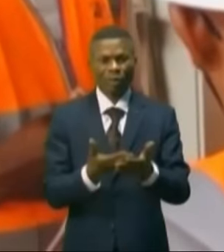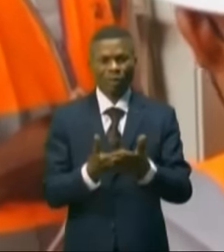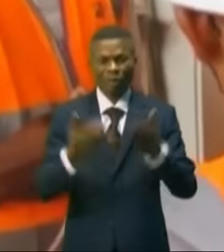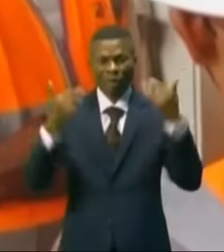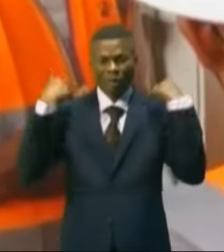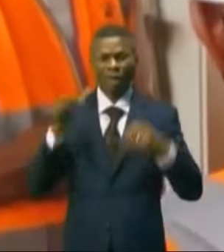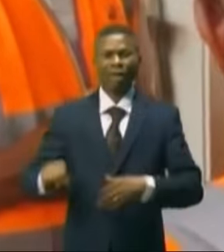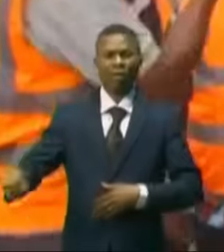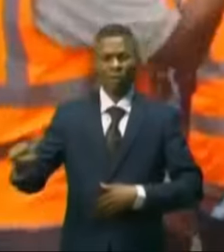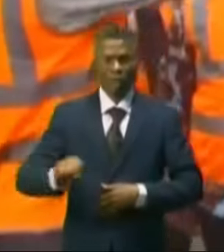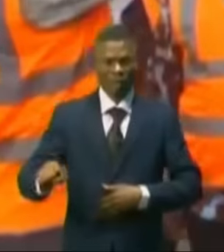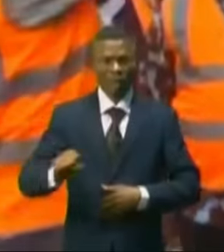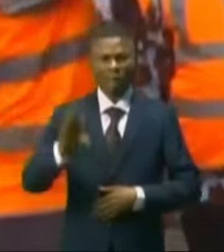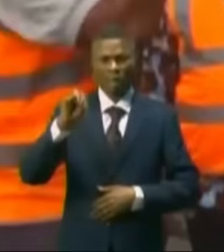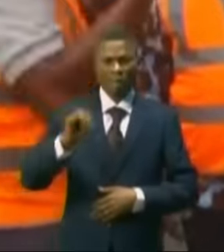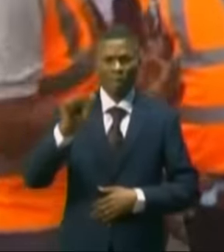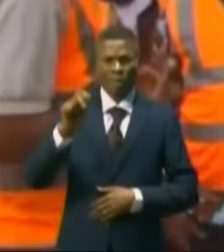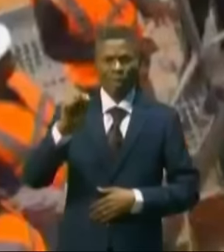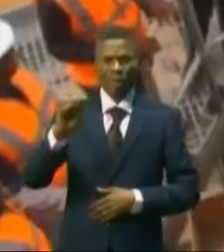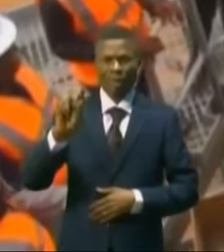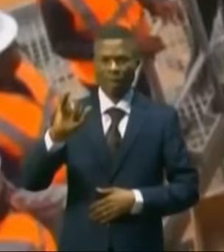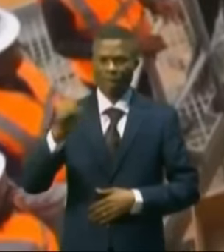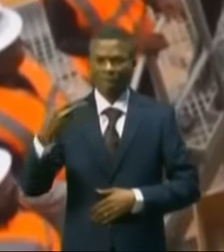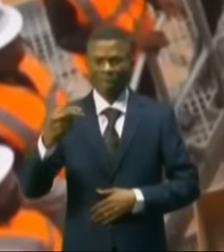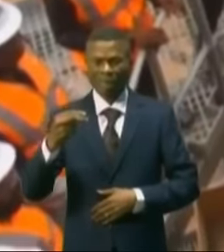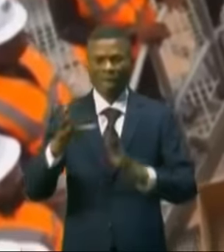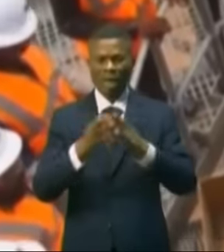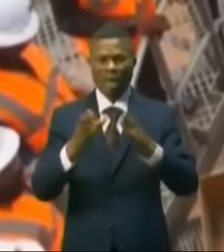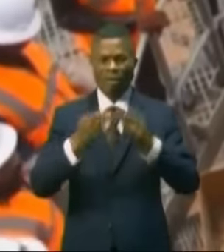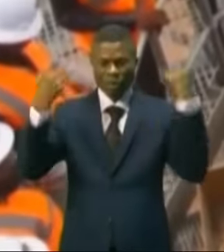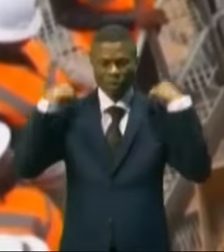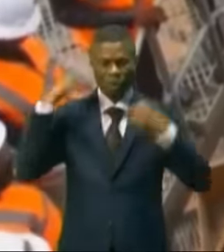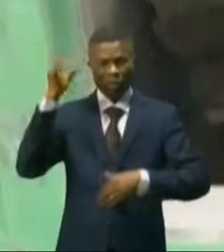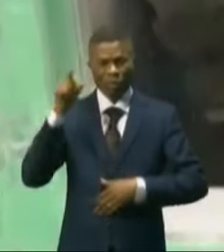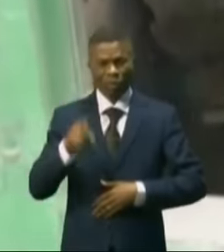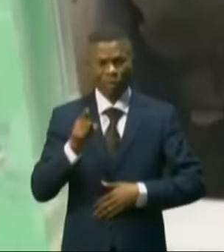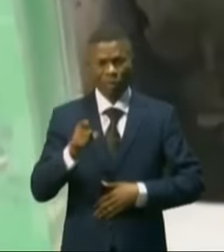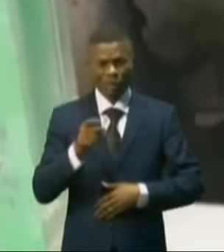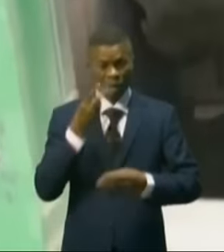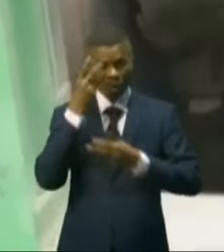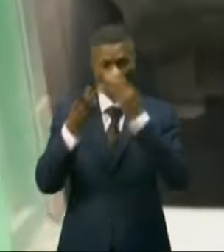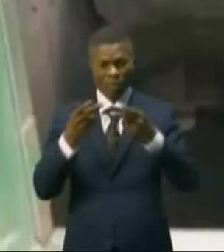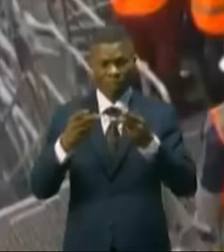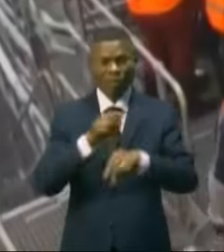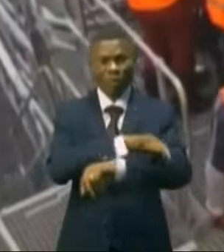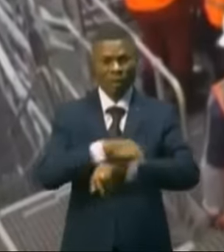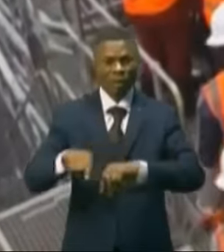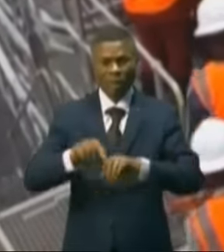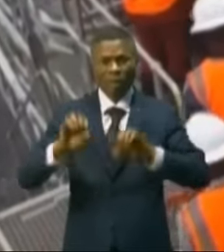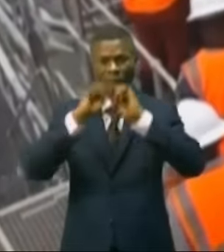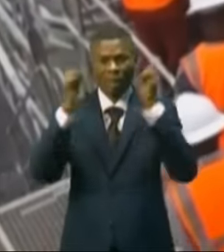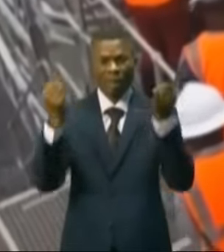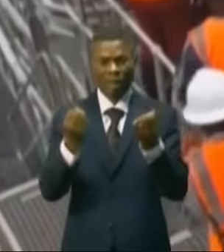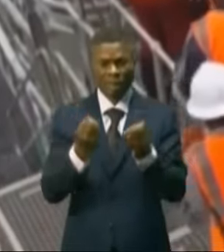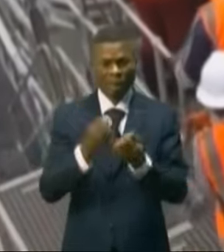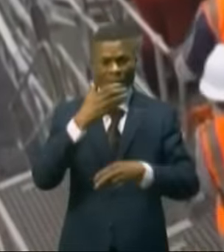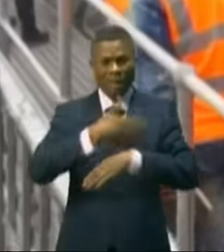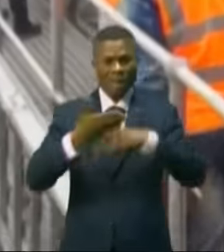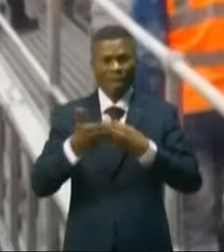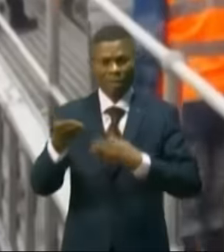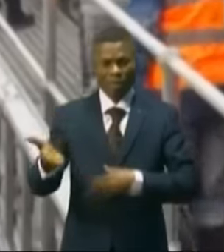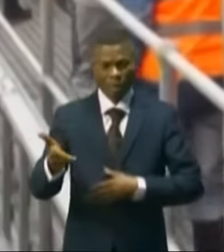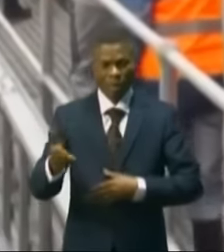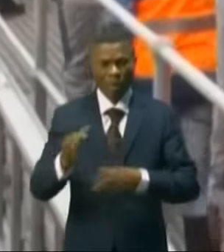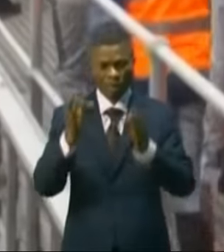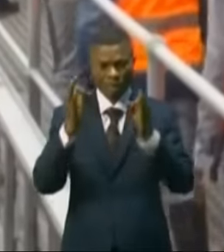de secteur de Wanyanga, accompagné de tous les 13 chefs de groupement de son entité, a visité les installations de la société Alpha Mine BCA Mining,